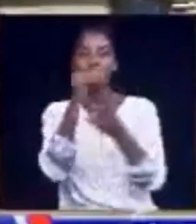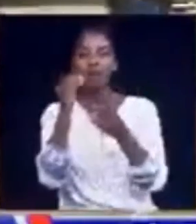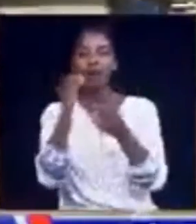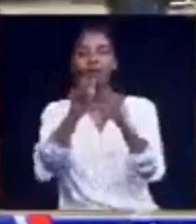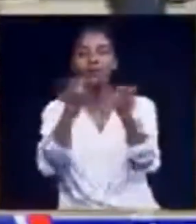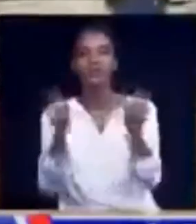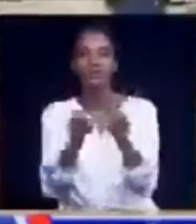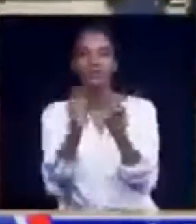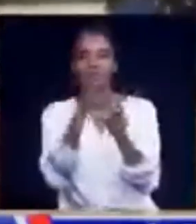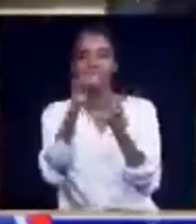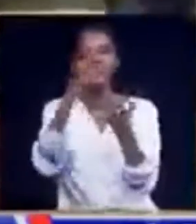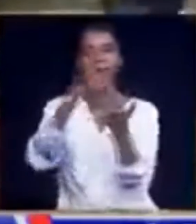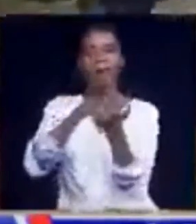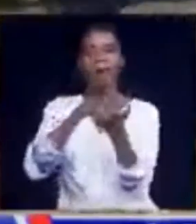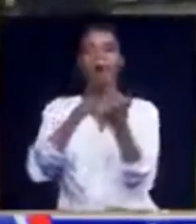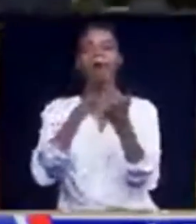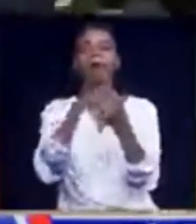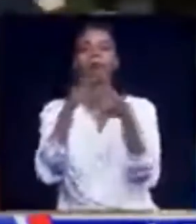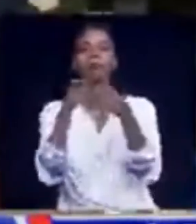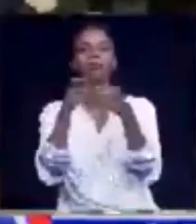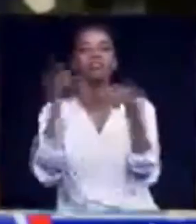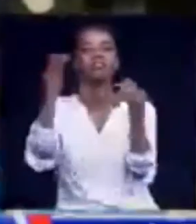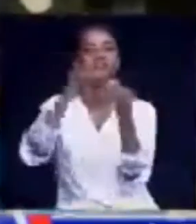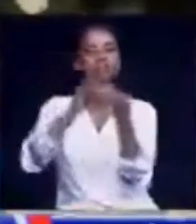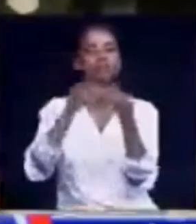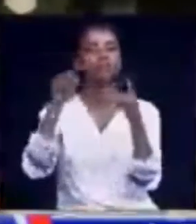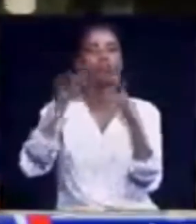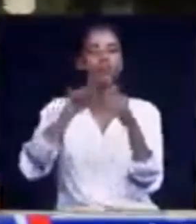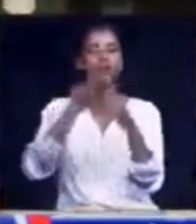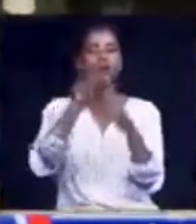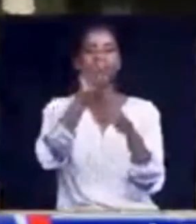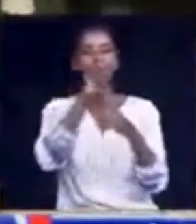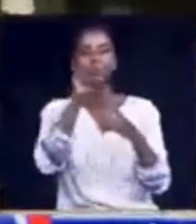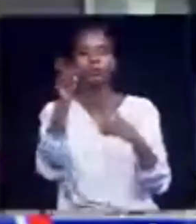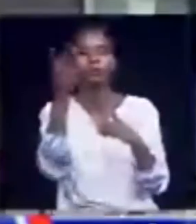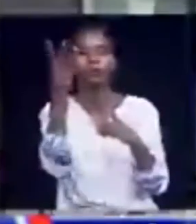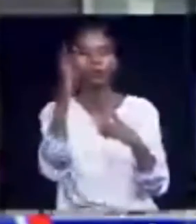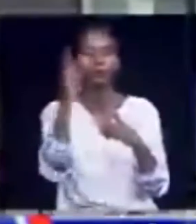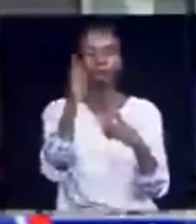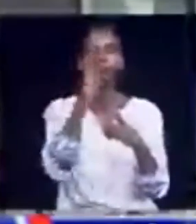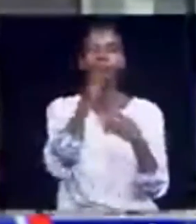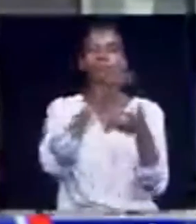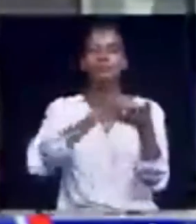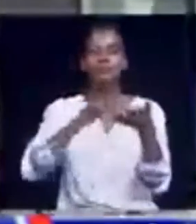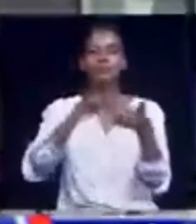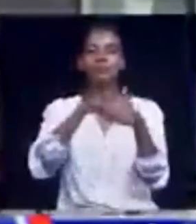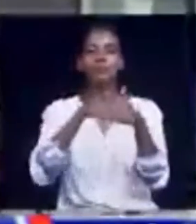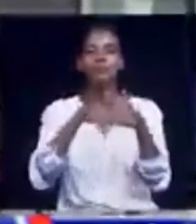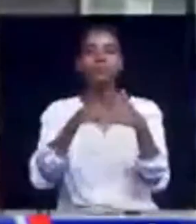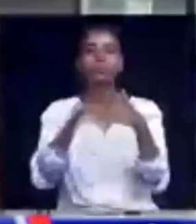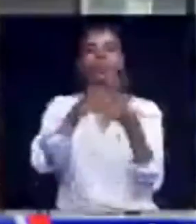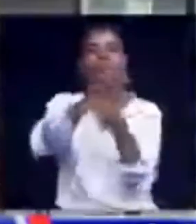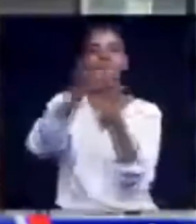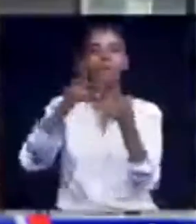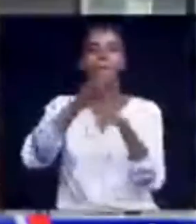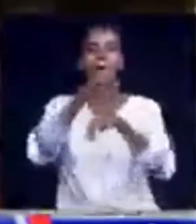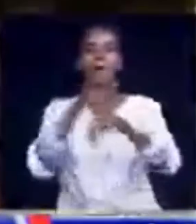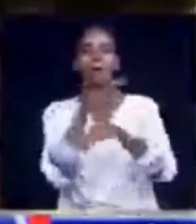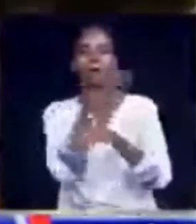ደግሞ የከተማ አስተዳደርን በድምሩ ወደ 112 ሚሊዮን ብር አካባቢ የሚሆን የክልል